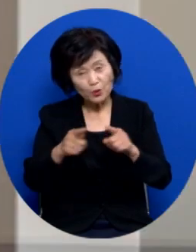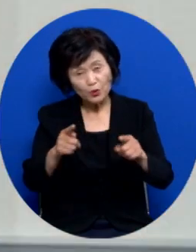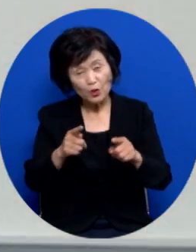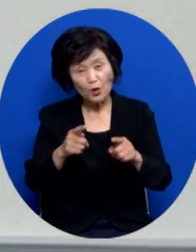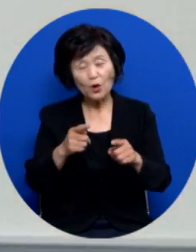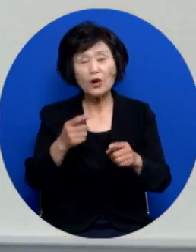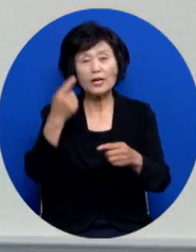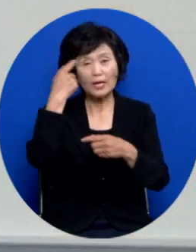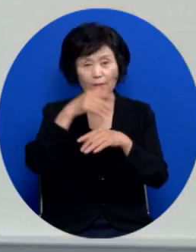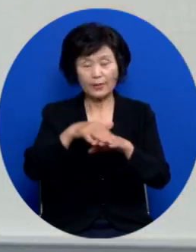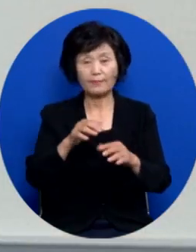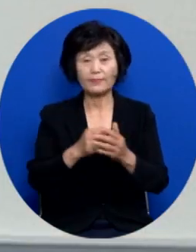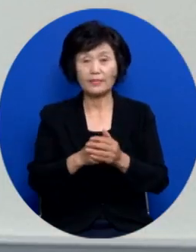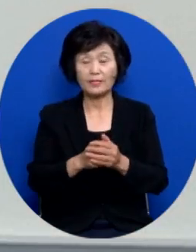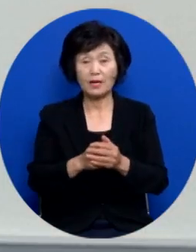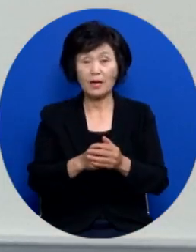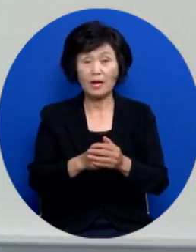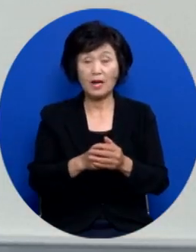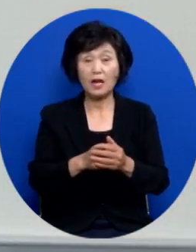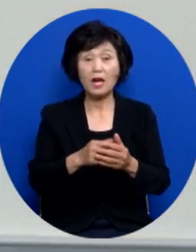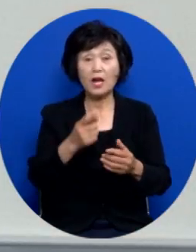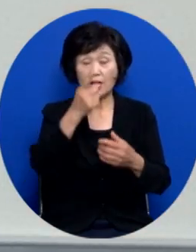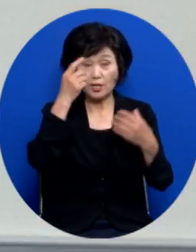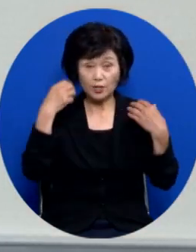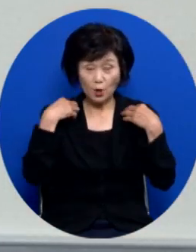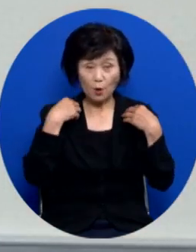데이터 센터를 통해 정부 각 부처와